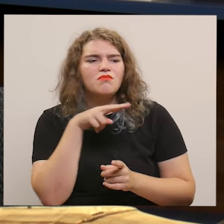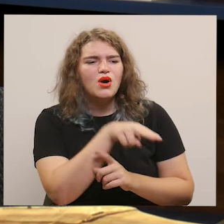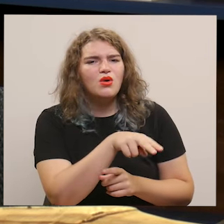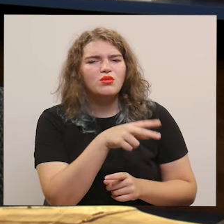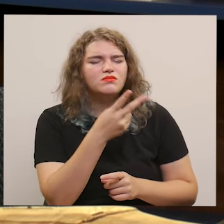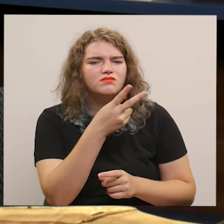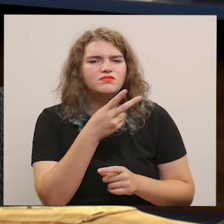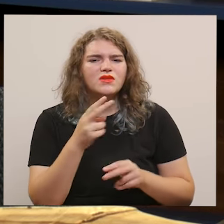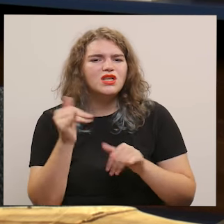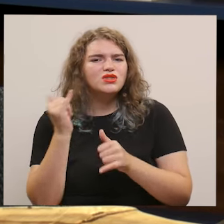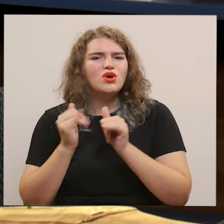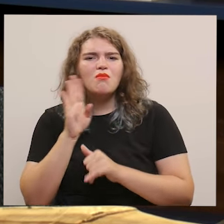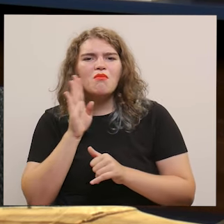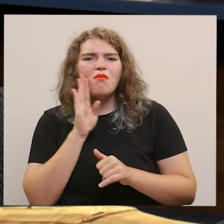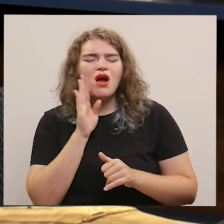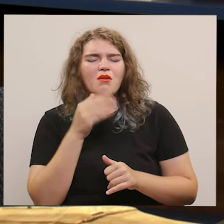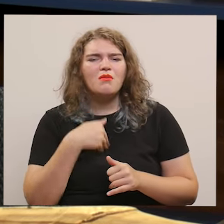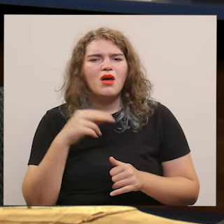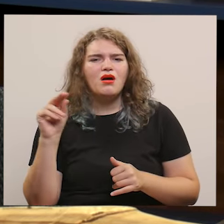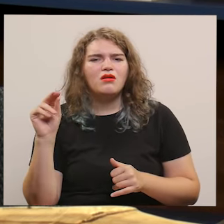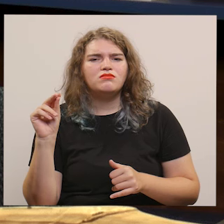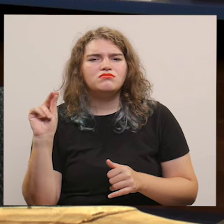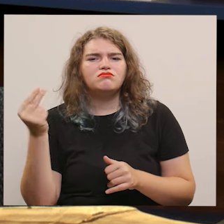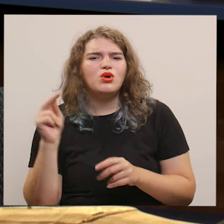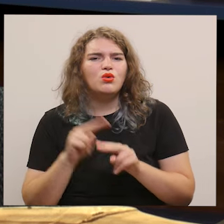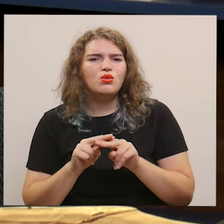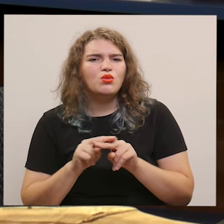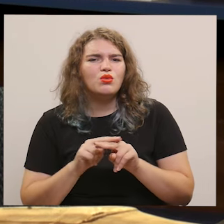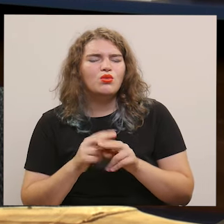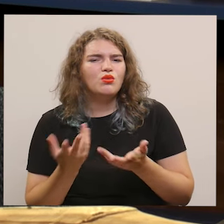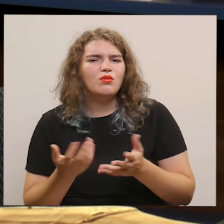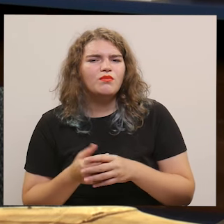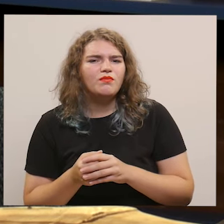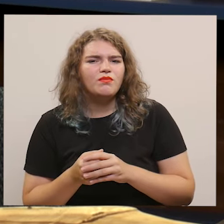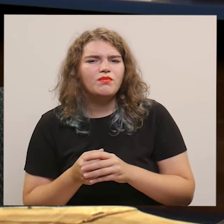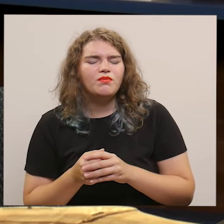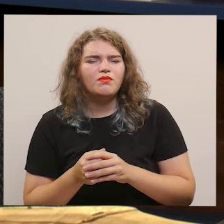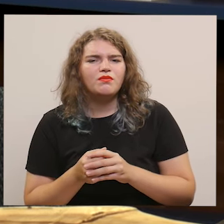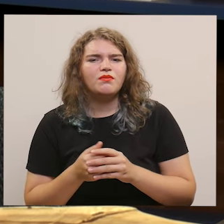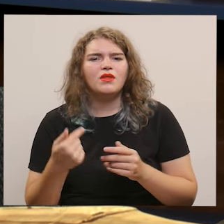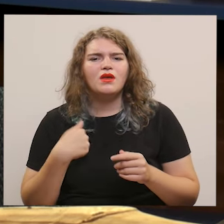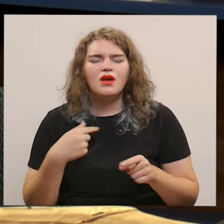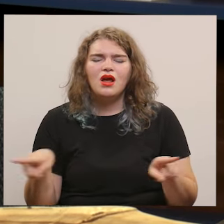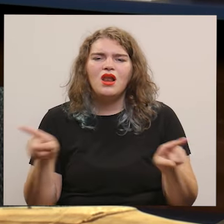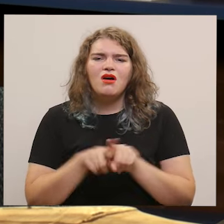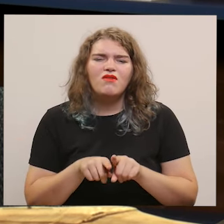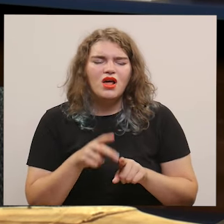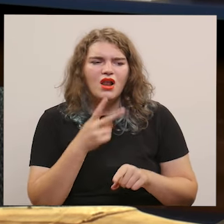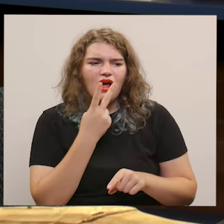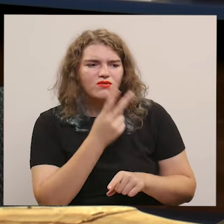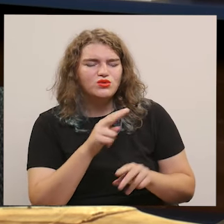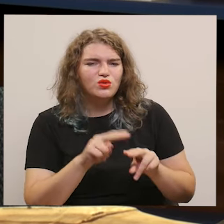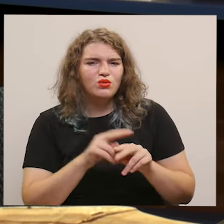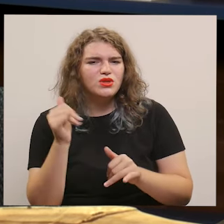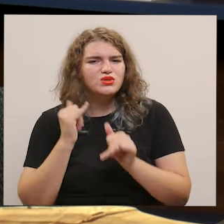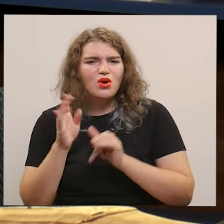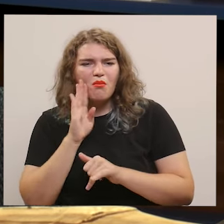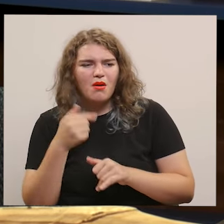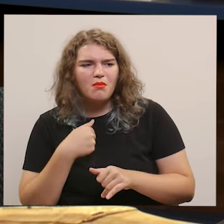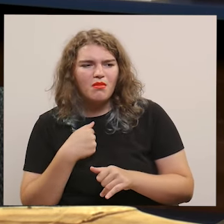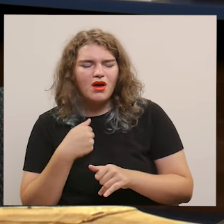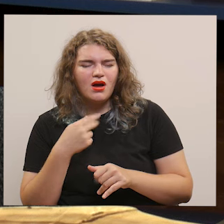și să încep să o înțeleg. Și știi ce? M-a ajutat tot pe mine să mă liniștesc. Mie mi-a fost